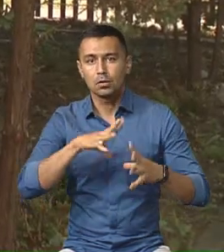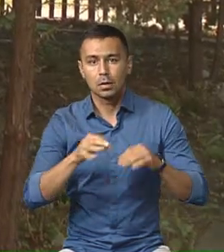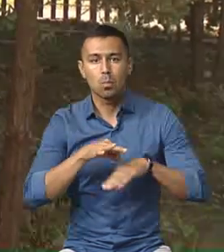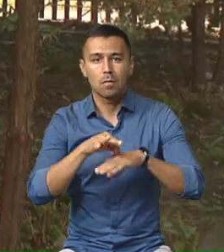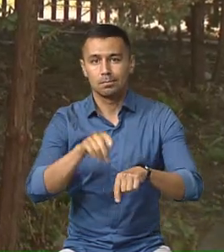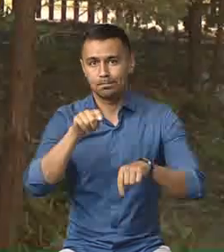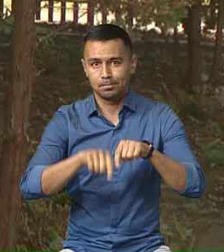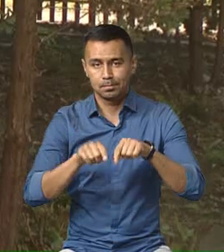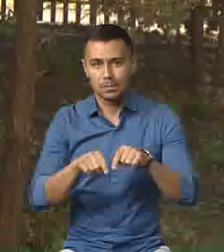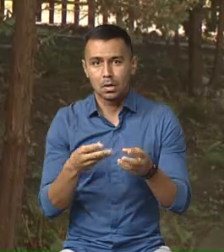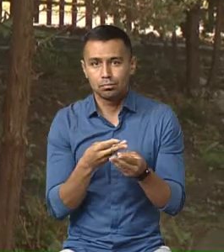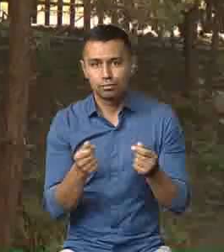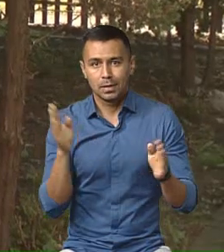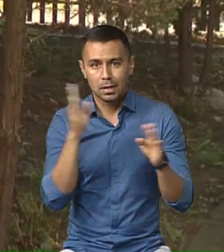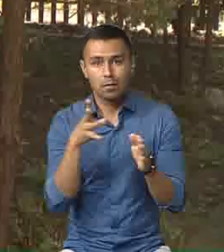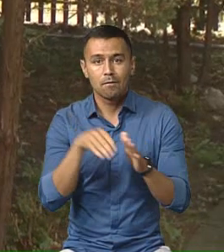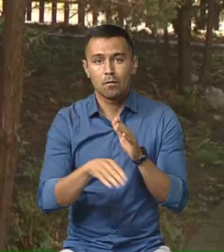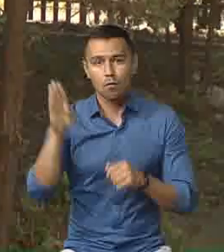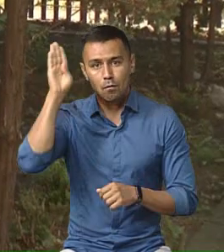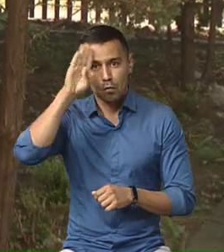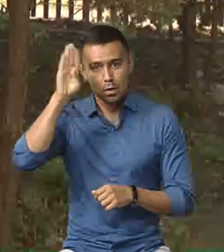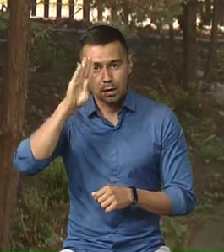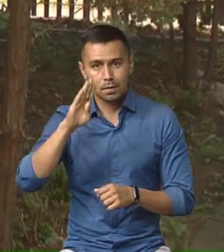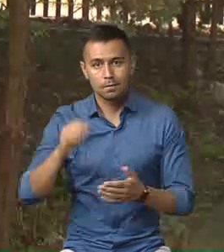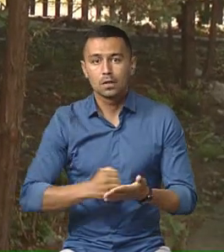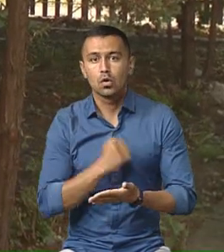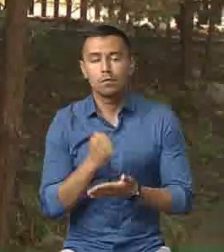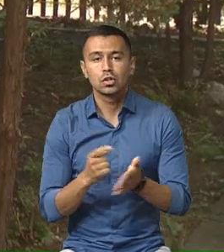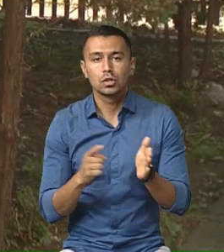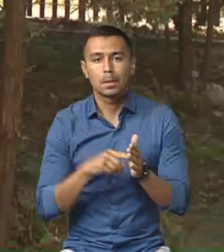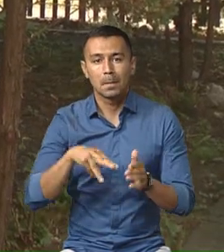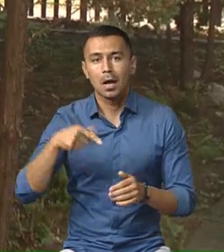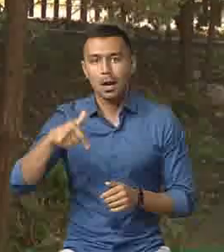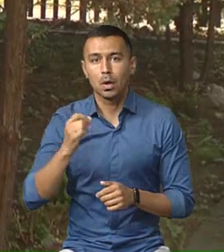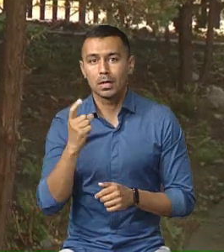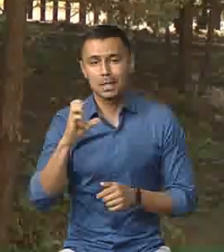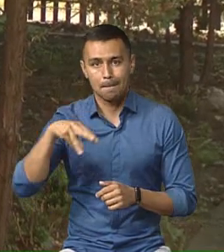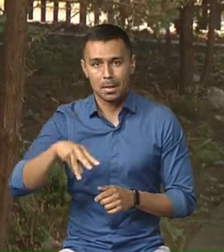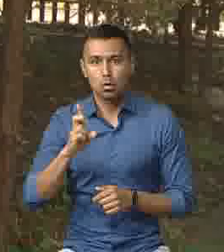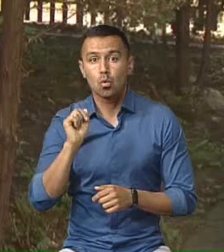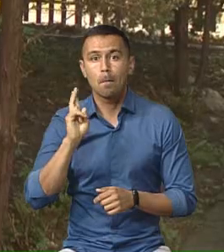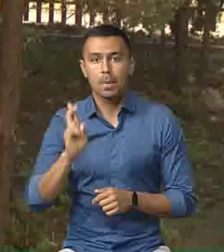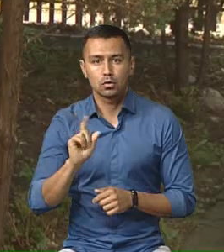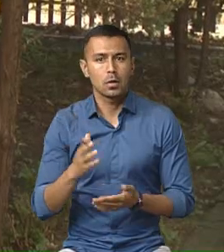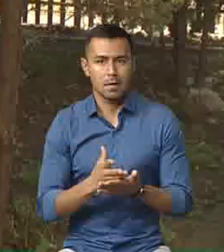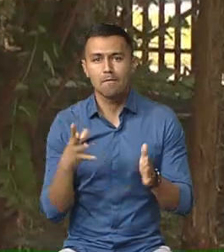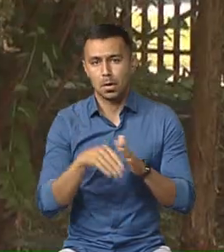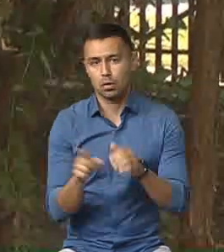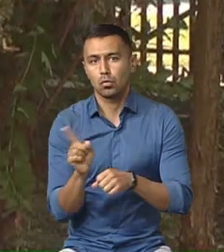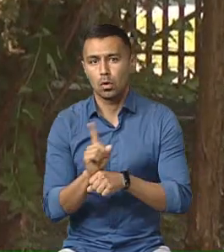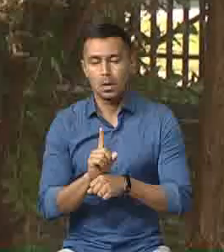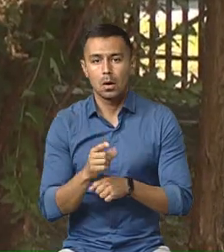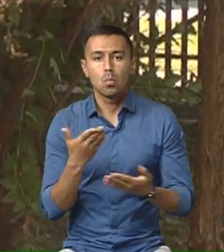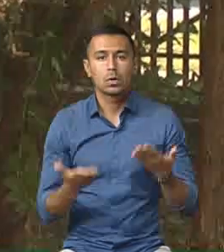вимірювання розчинного кисню в воді, встановив 6 міліграм на сантиметр кубічний, що є в межах норми.